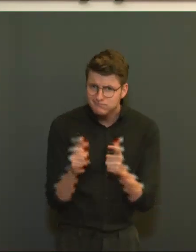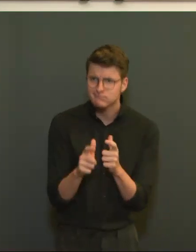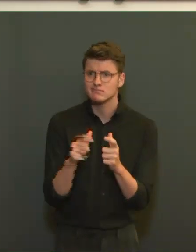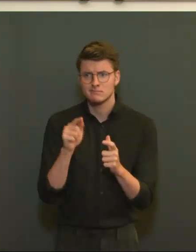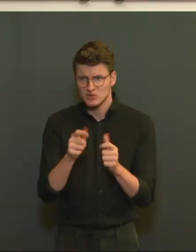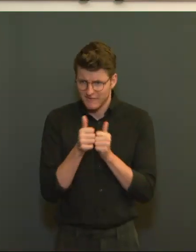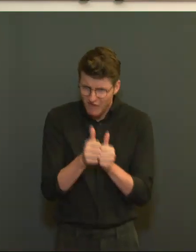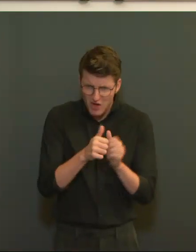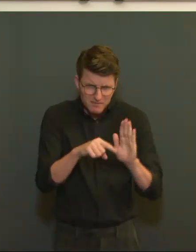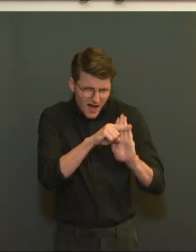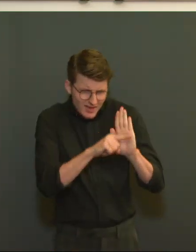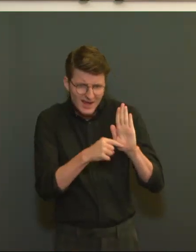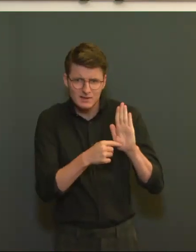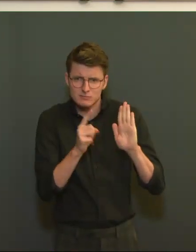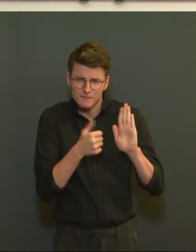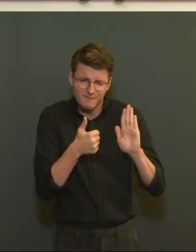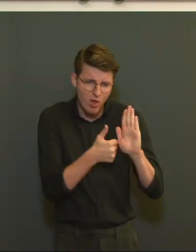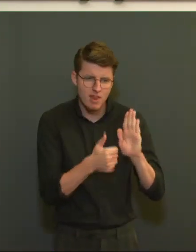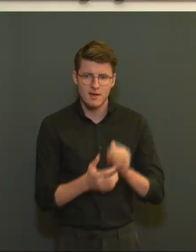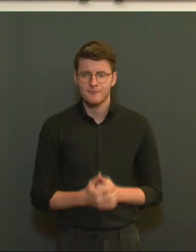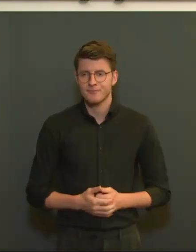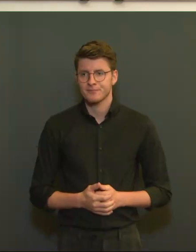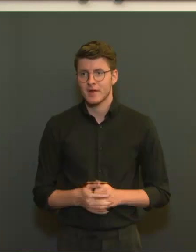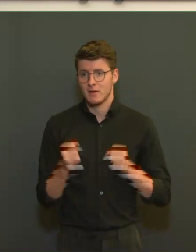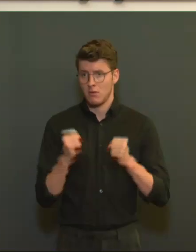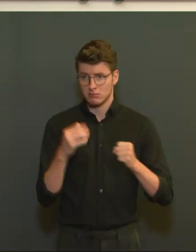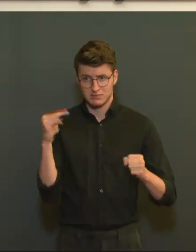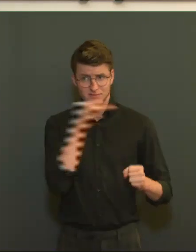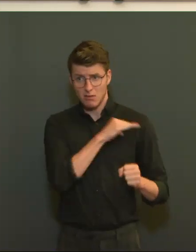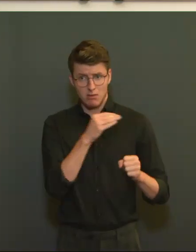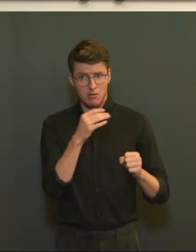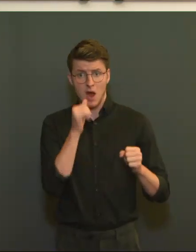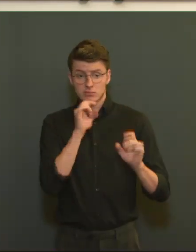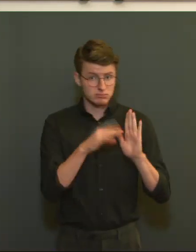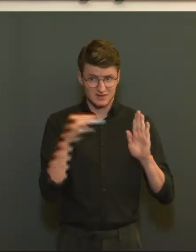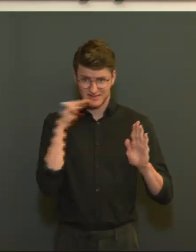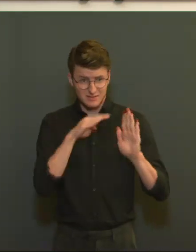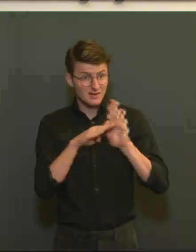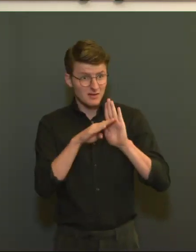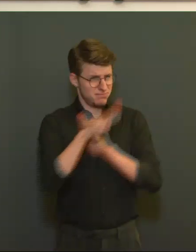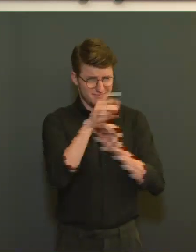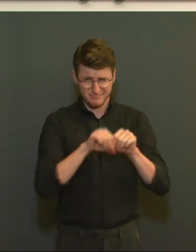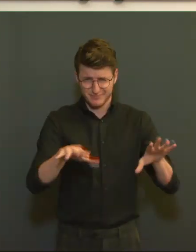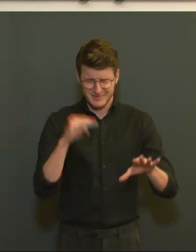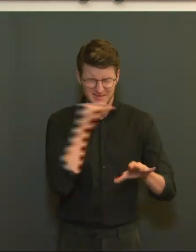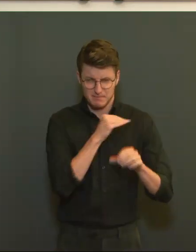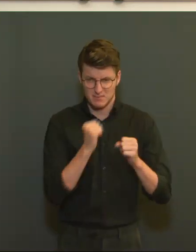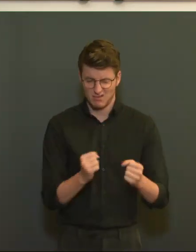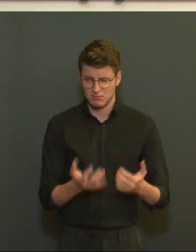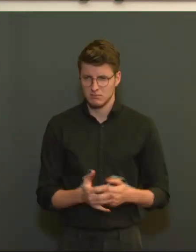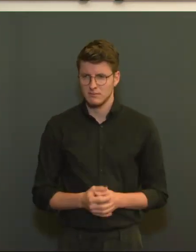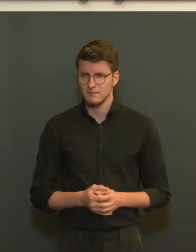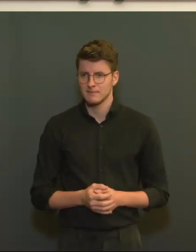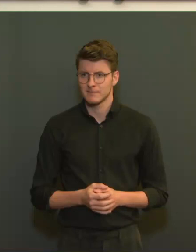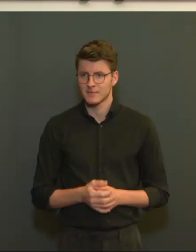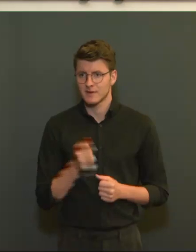De besmettingscurve kan duidelijk heel snel stijgen. In principe kan er een verdubbeling om